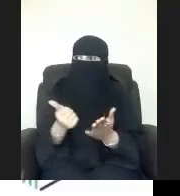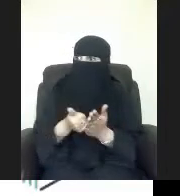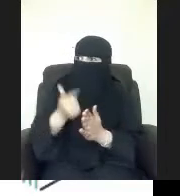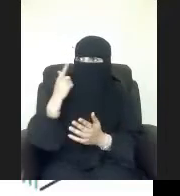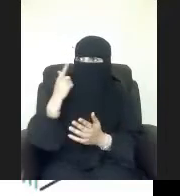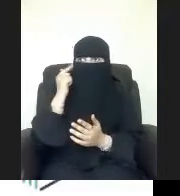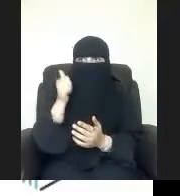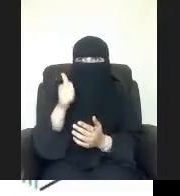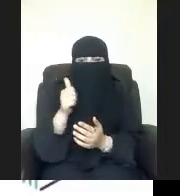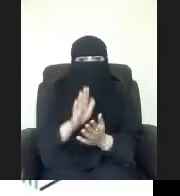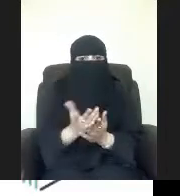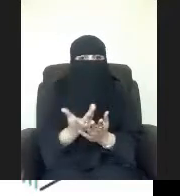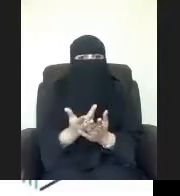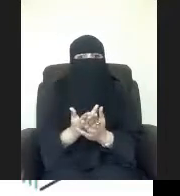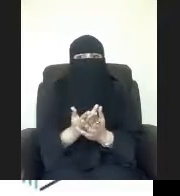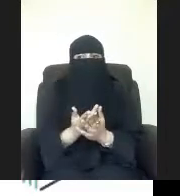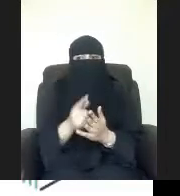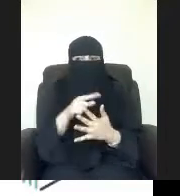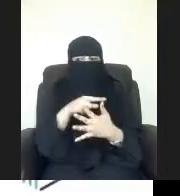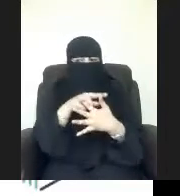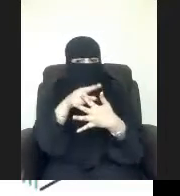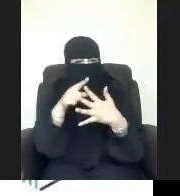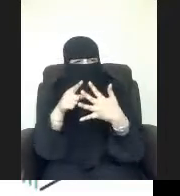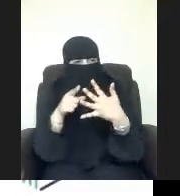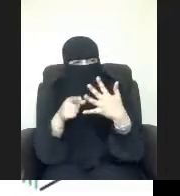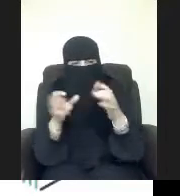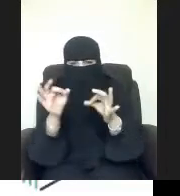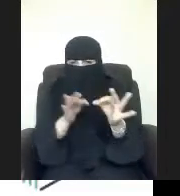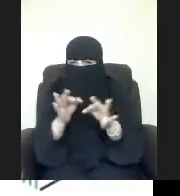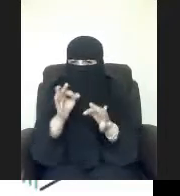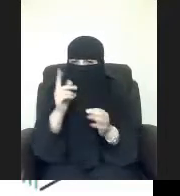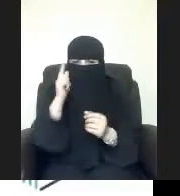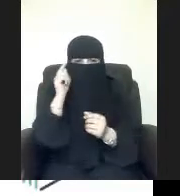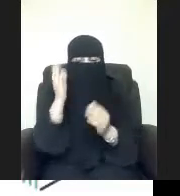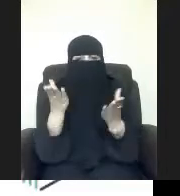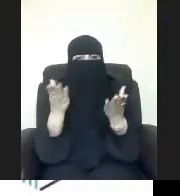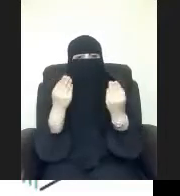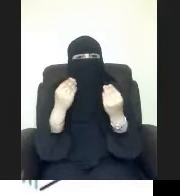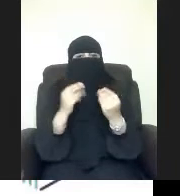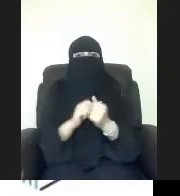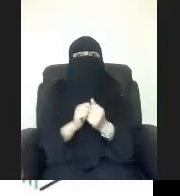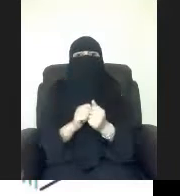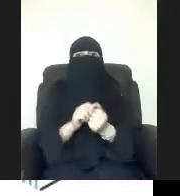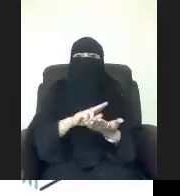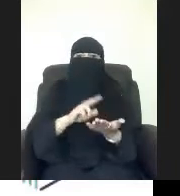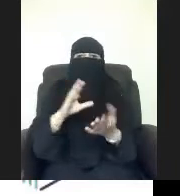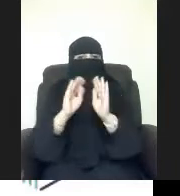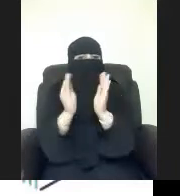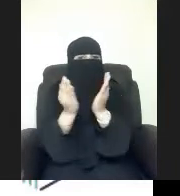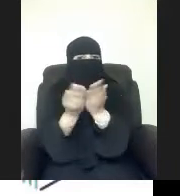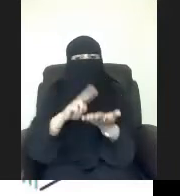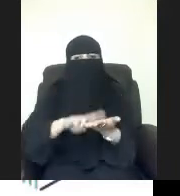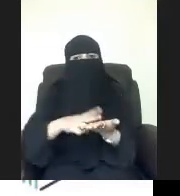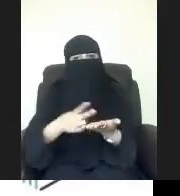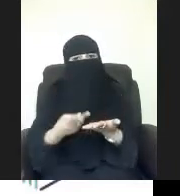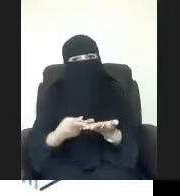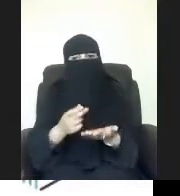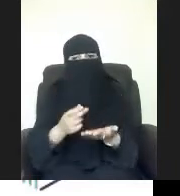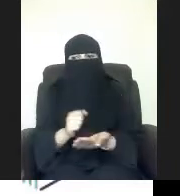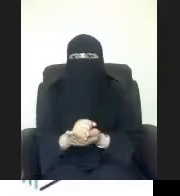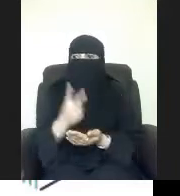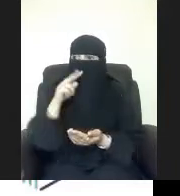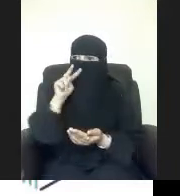أن نراعي التصميم التعليمي الفصول المقلوبة؟ لتحديد الأهداف، مراعاة استفادة الطلاب من الفصل